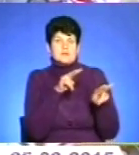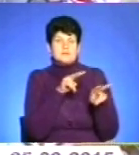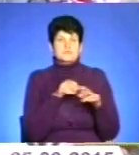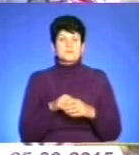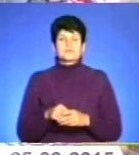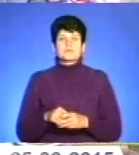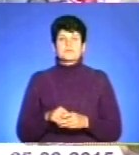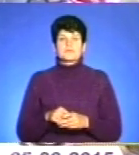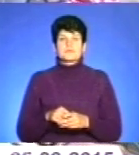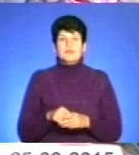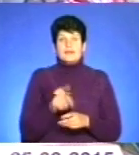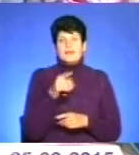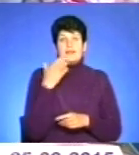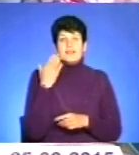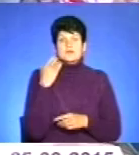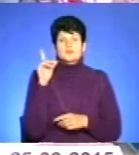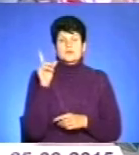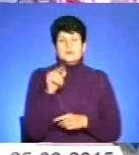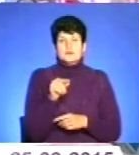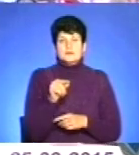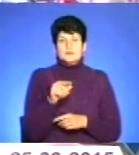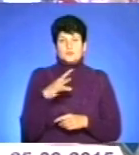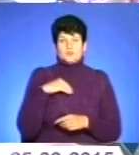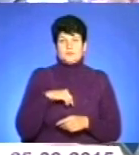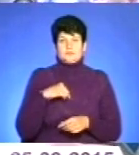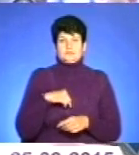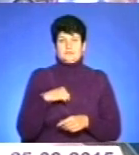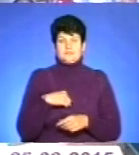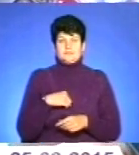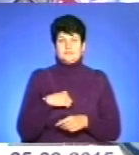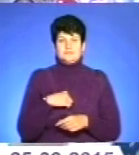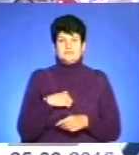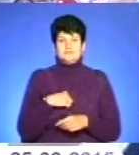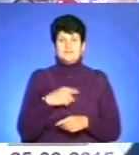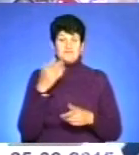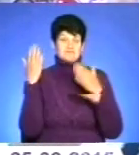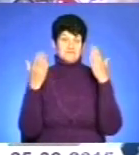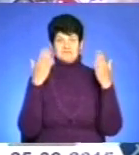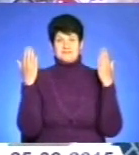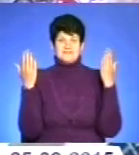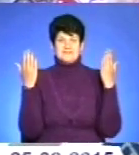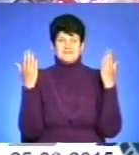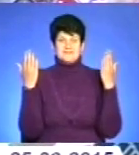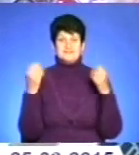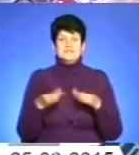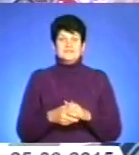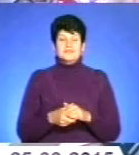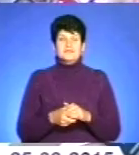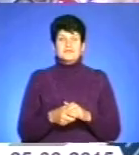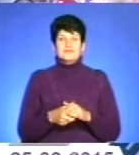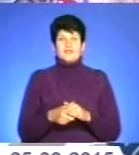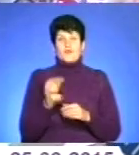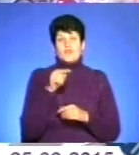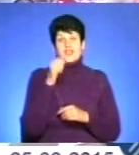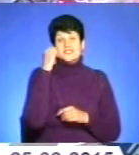принципі, на ній легше їхати навіть духовно. Бо і веселіше, хоч, в принципі,